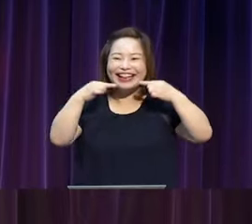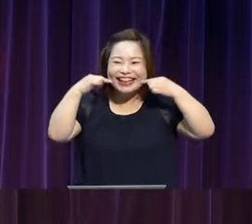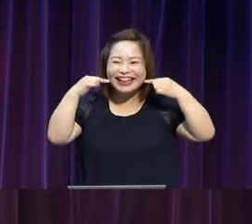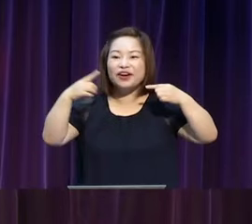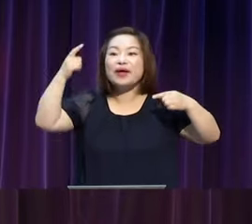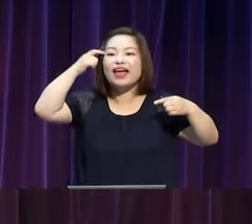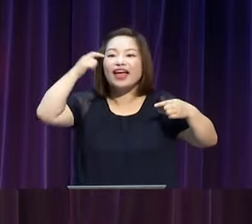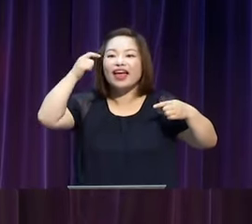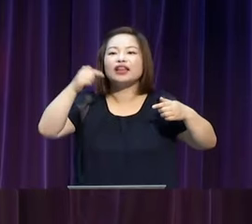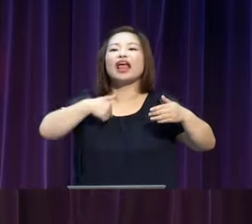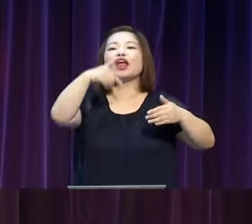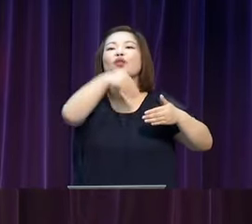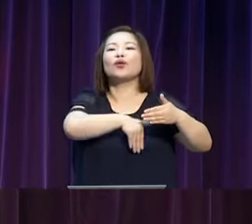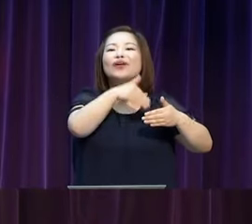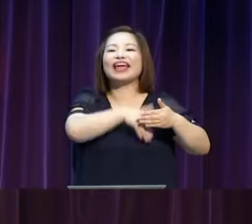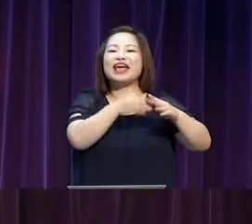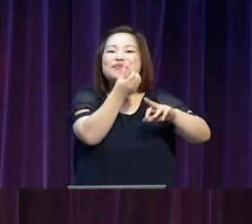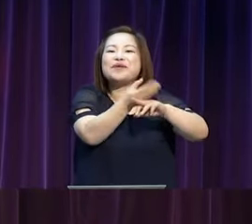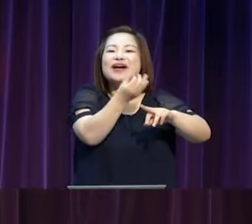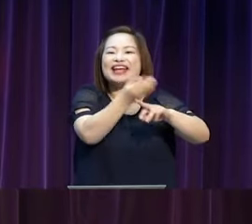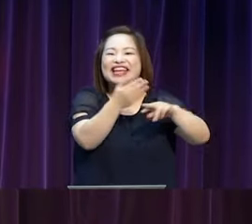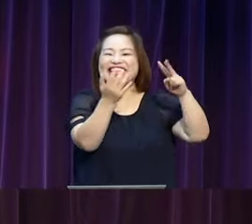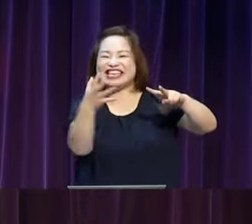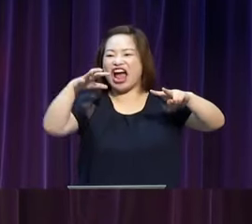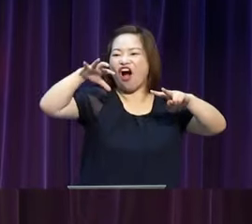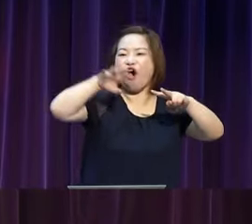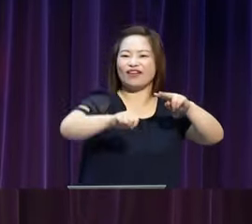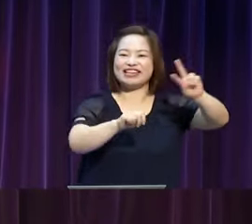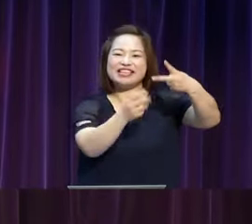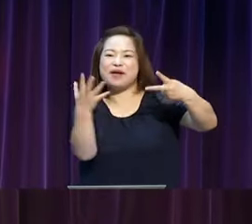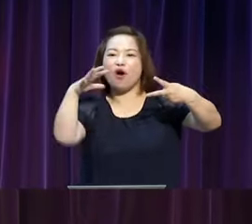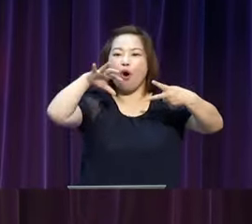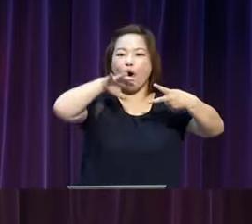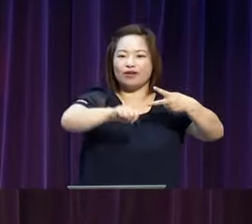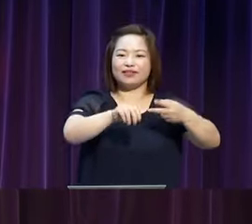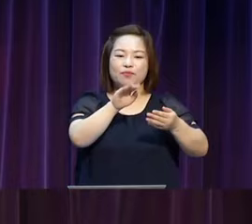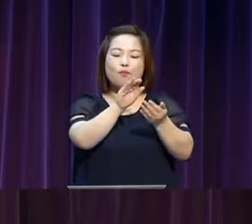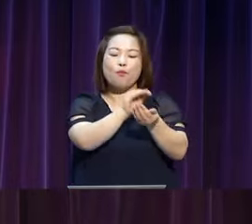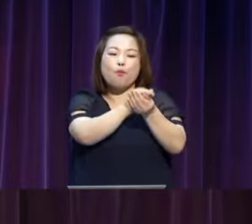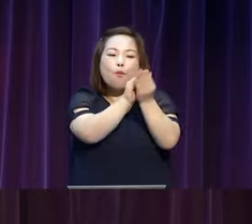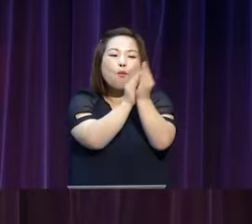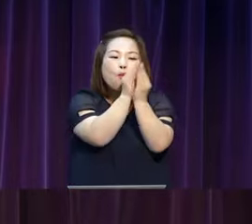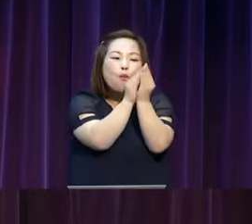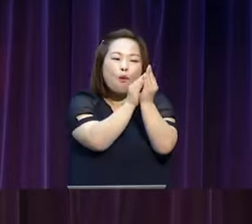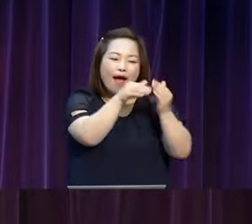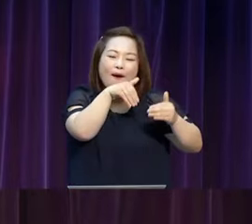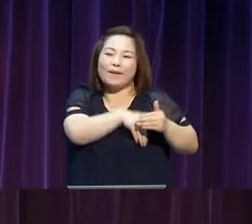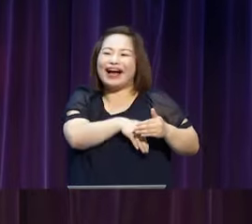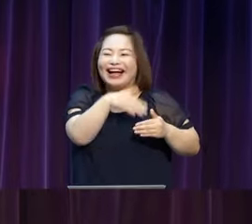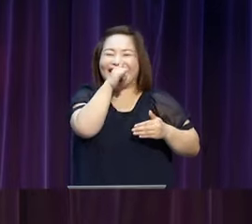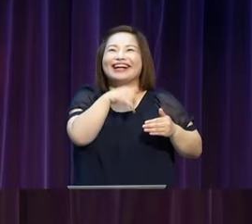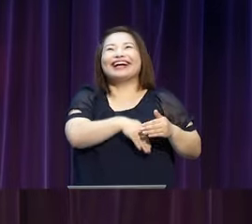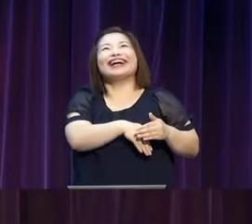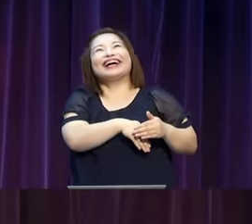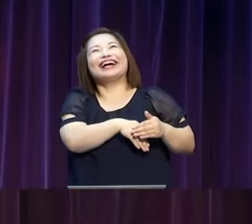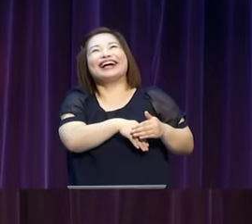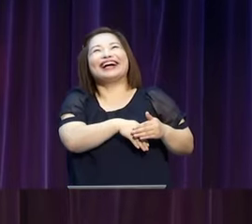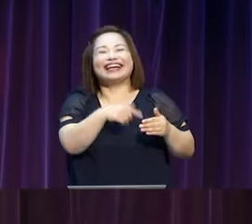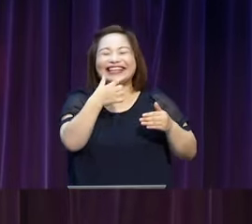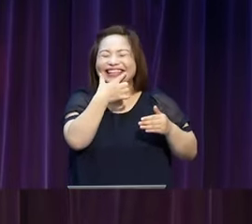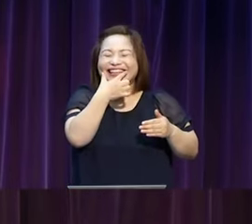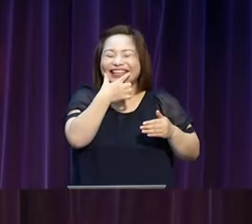웃어요. 주머니만 집어넣으면요, 200억이야, 이게. 아는 사람만 알죠?